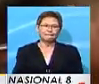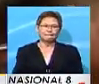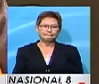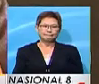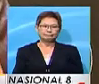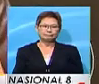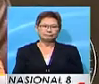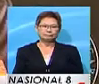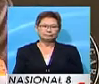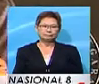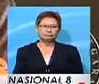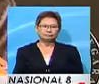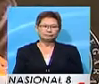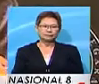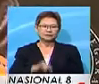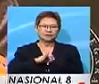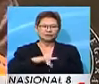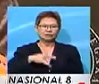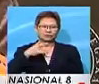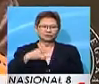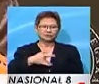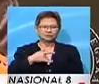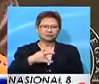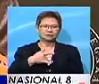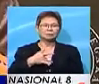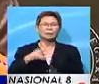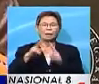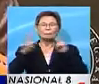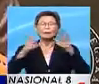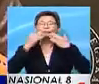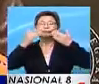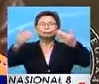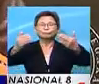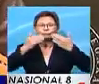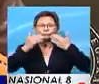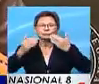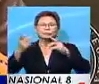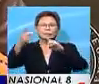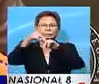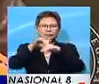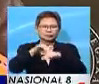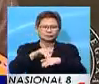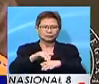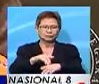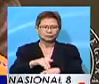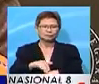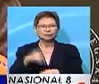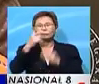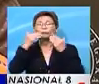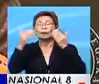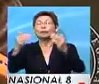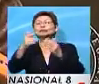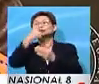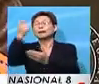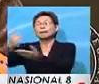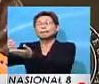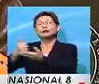bermula Saya rasa saya amat berterima kasih kerana pusaka dibantu oleh MSN